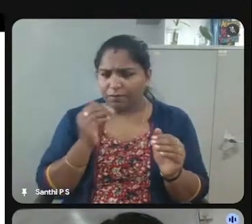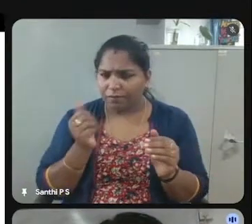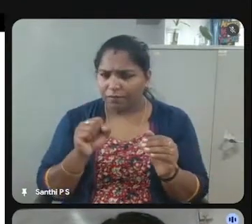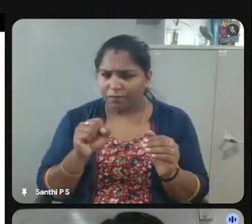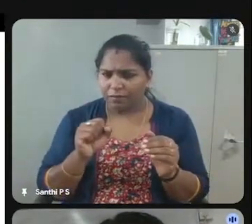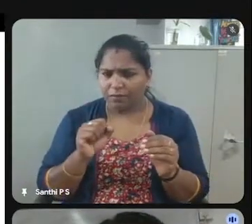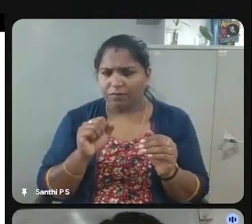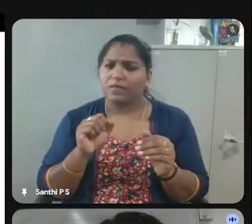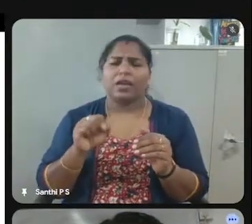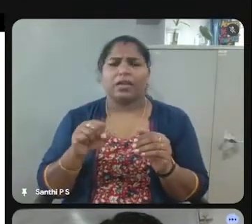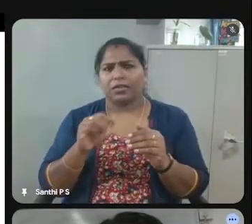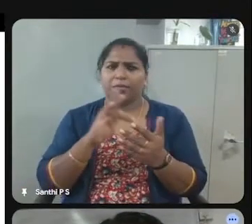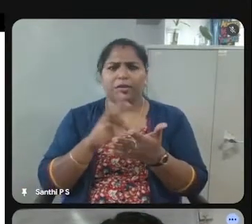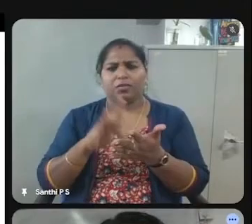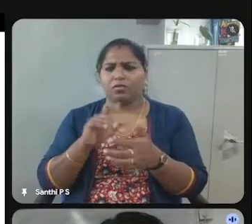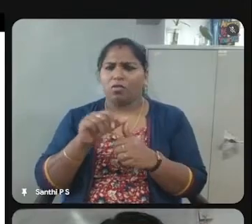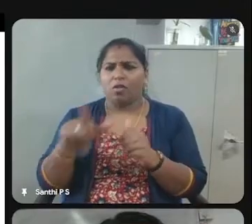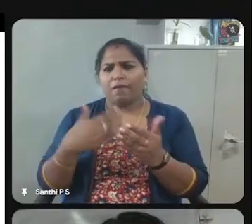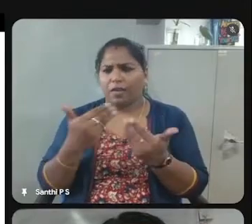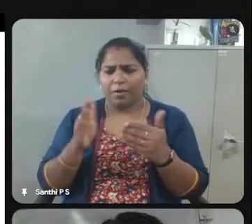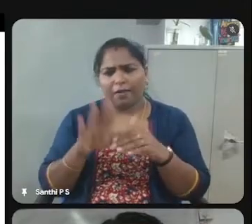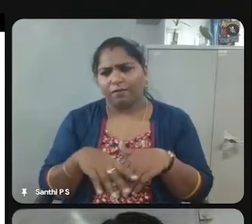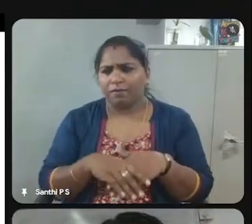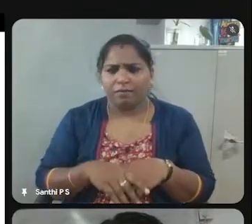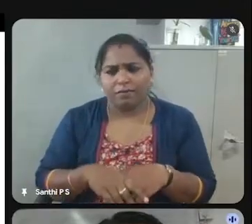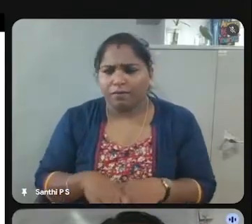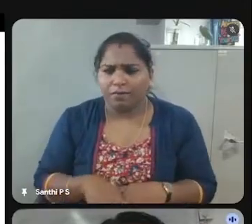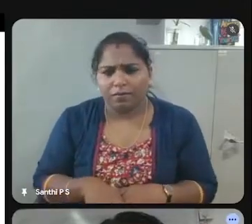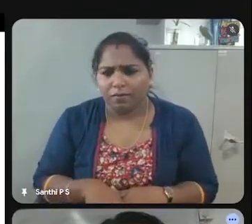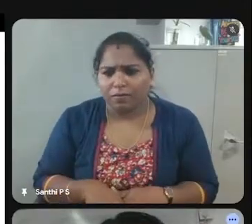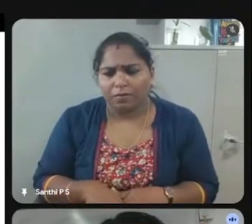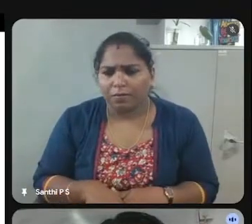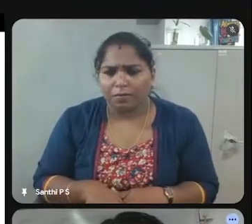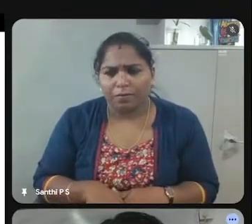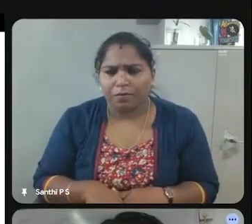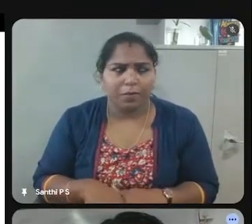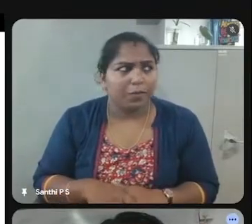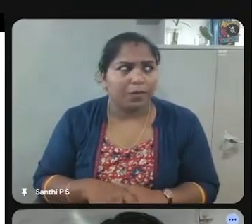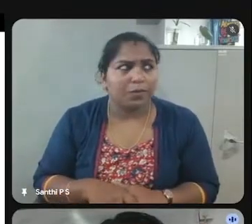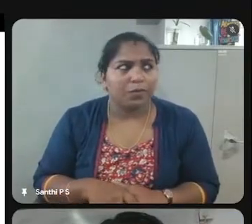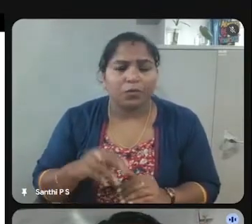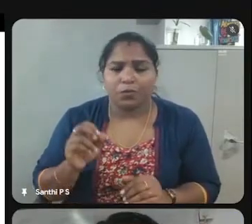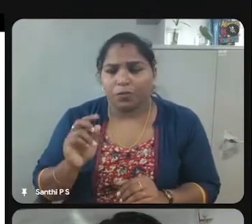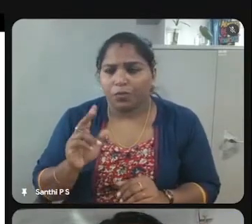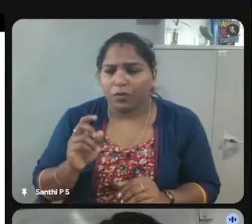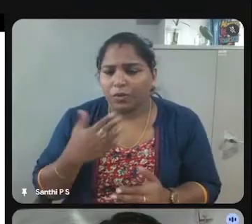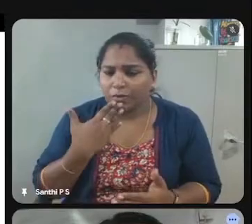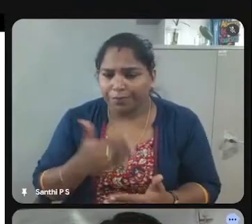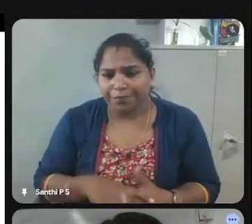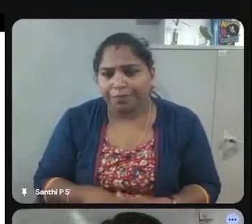ഒരുവിധം എല്ലായിടവും അവൈലബിൾ ആണല്ലോ. ഓക്കെ, അത് മതി. ഓക്കെ മാം, താങ്ക് യു.